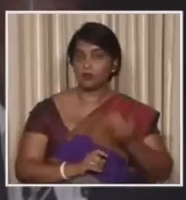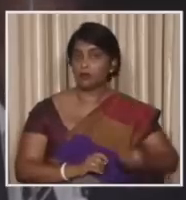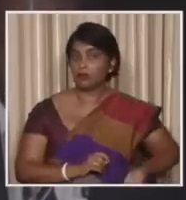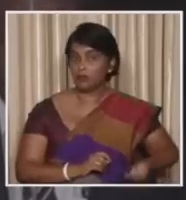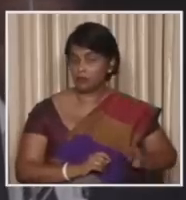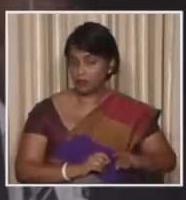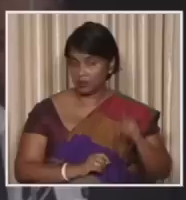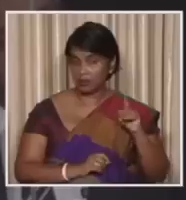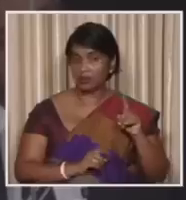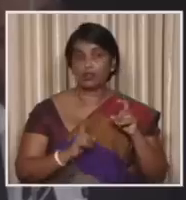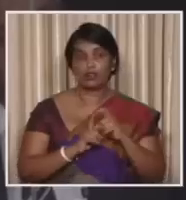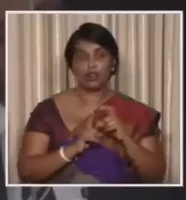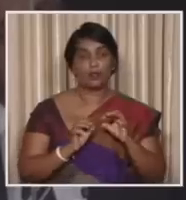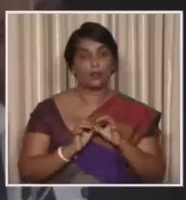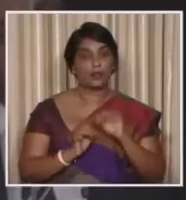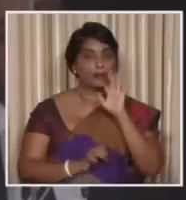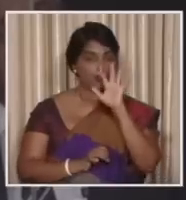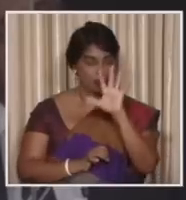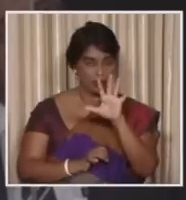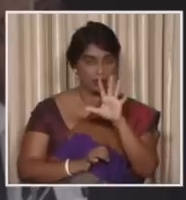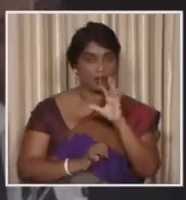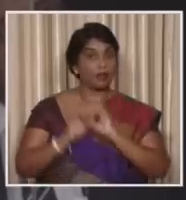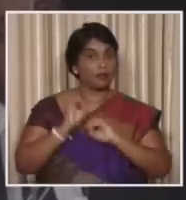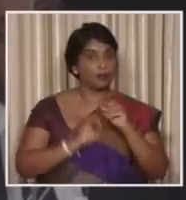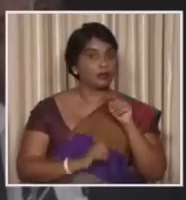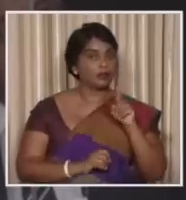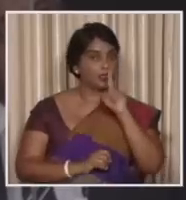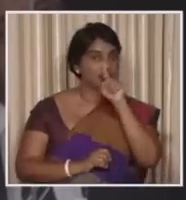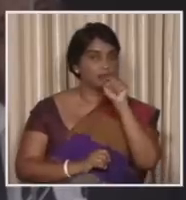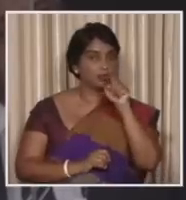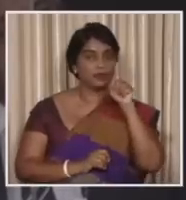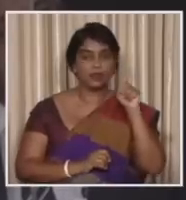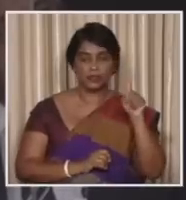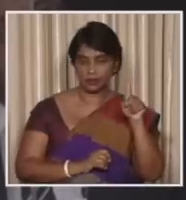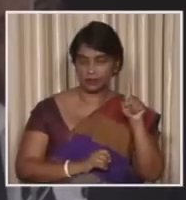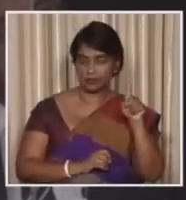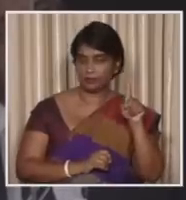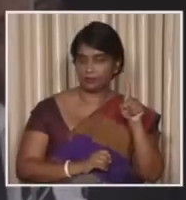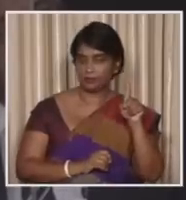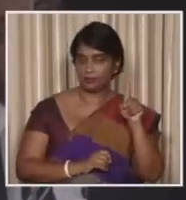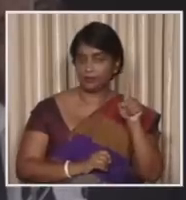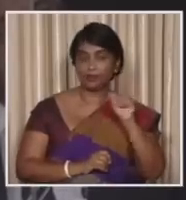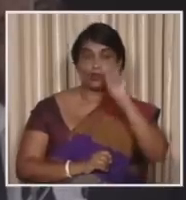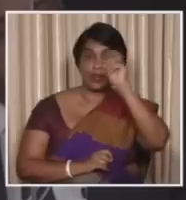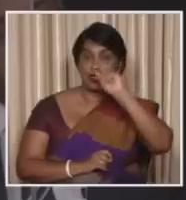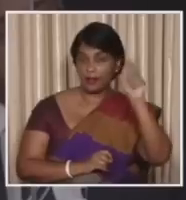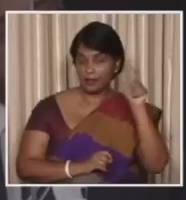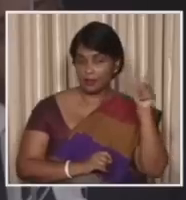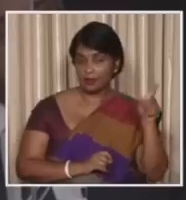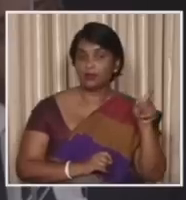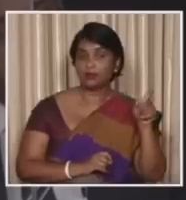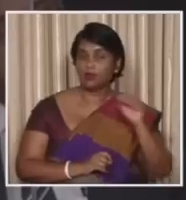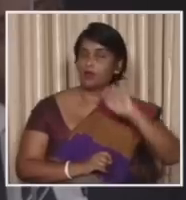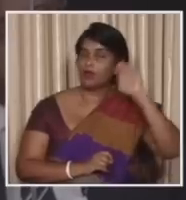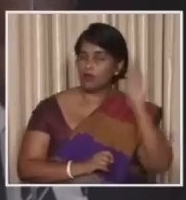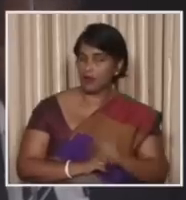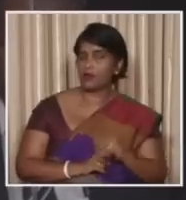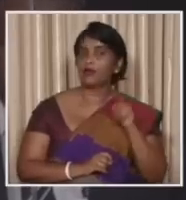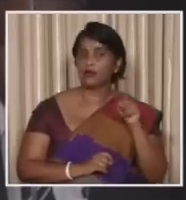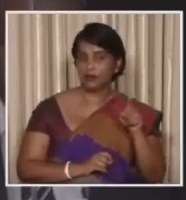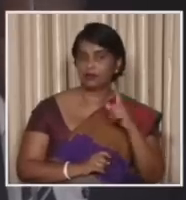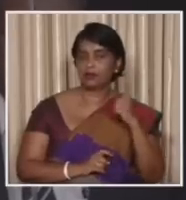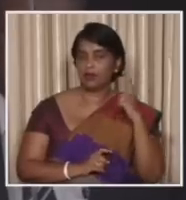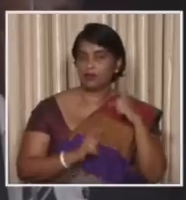बांग्लादेश डॉलर बिलियन पहाय प्रतिशत एकाई दसम एकाई नेपाल मेकेतम अडूम